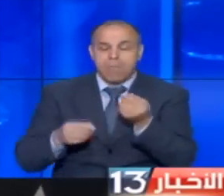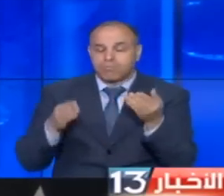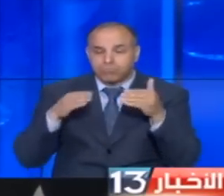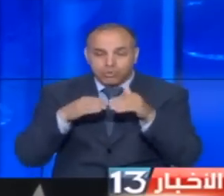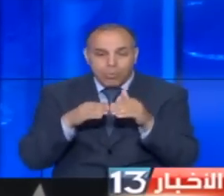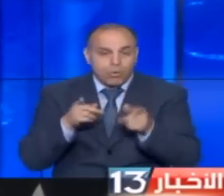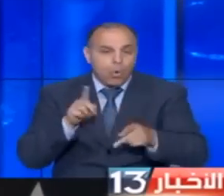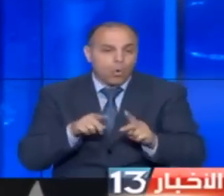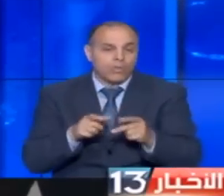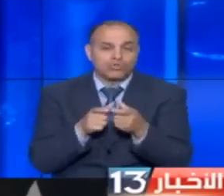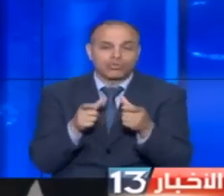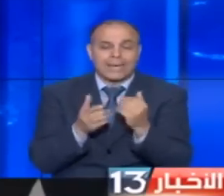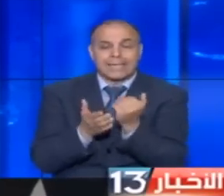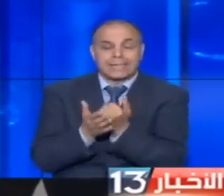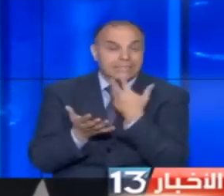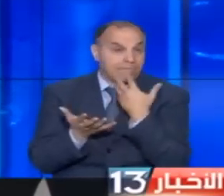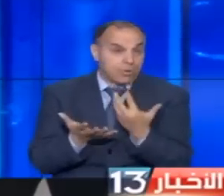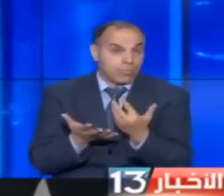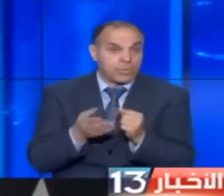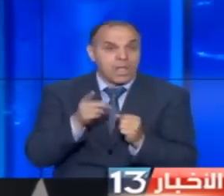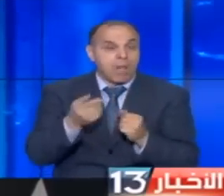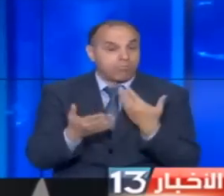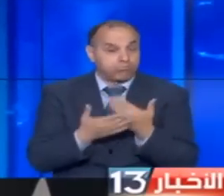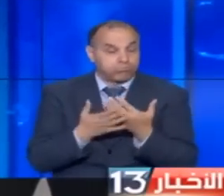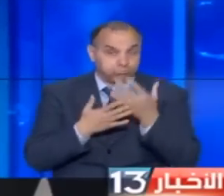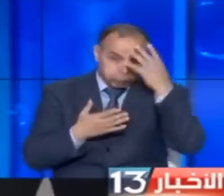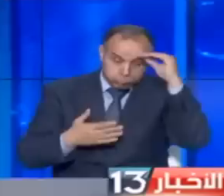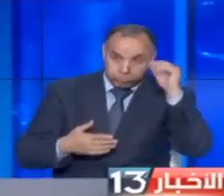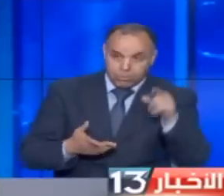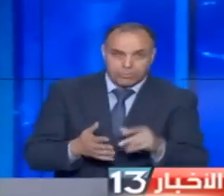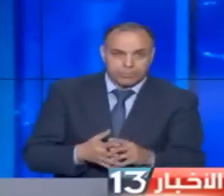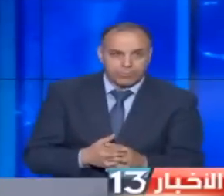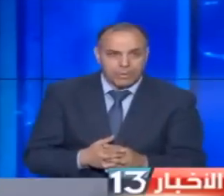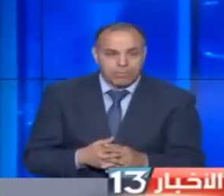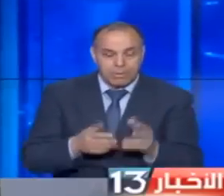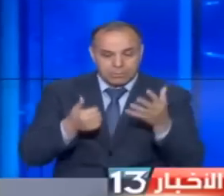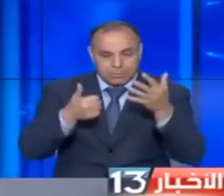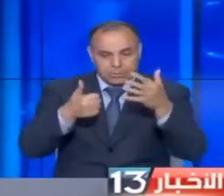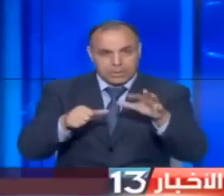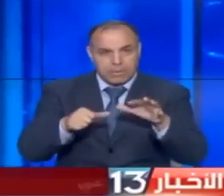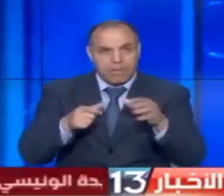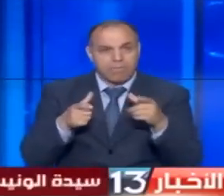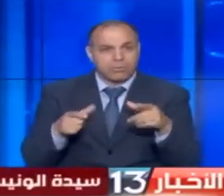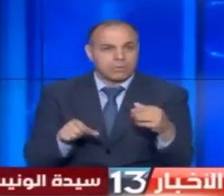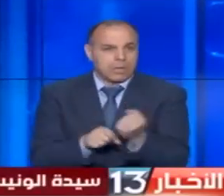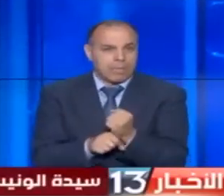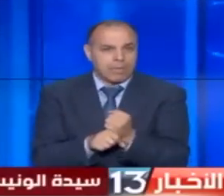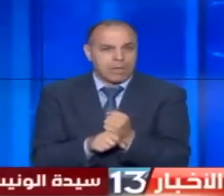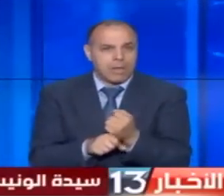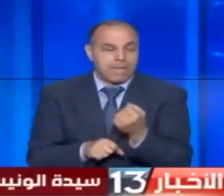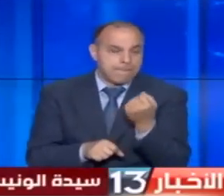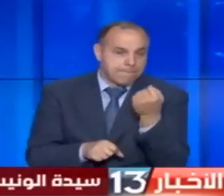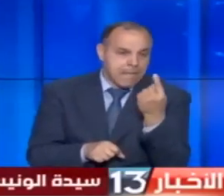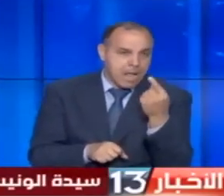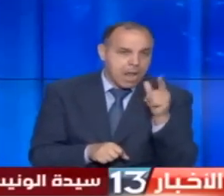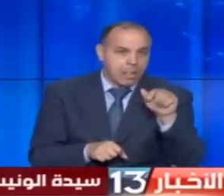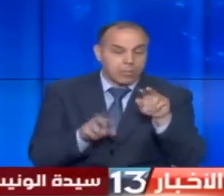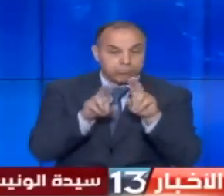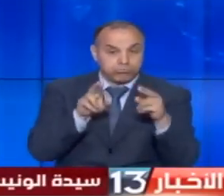حاجات المؤسسات الاقتصاديه من الكفاءات والمهارات ستمائه فرصه عمان من هم اصحاب